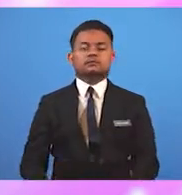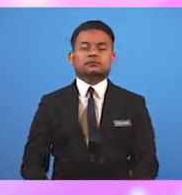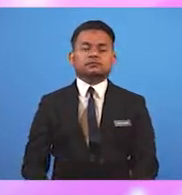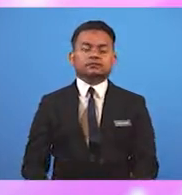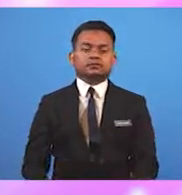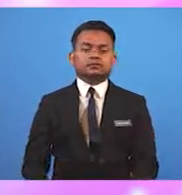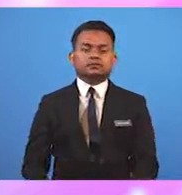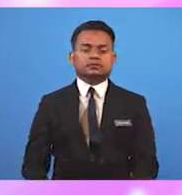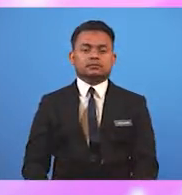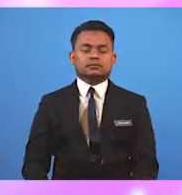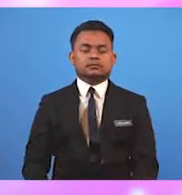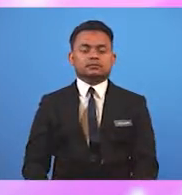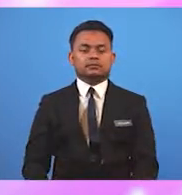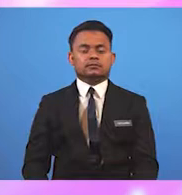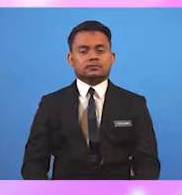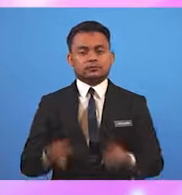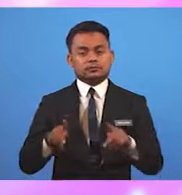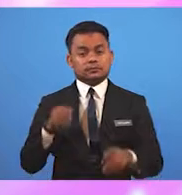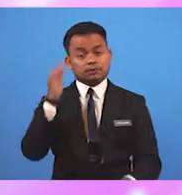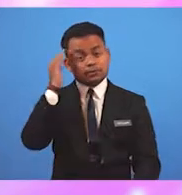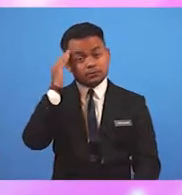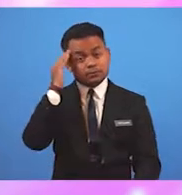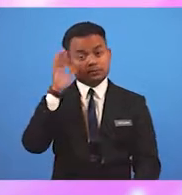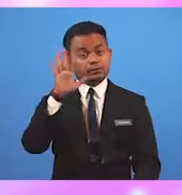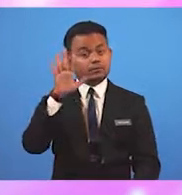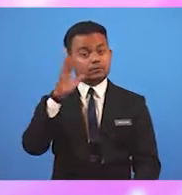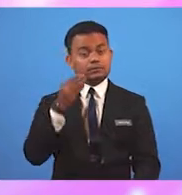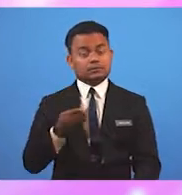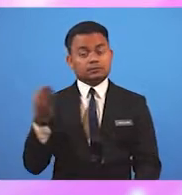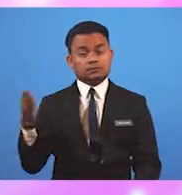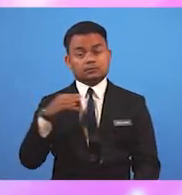Adakah pelajar mampu menyenaraikan kelima-lima peralatan tersebut?